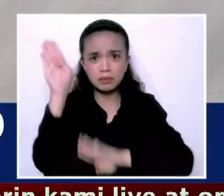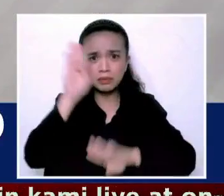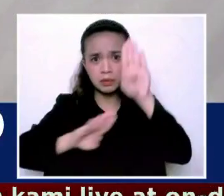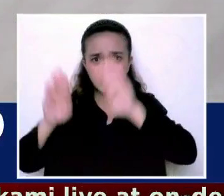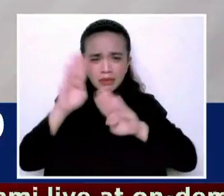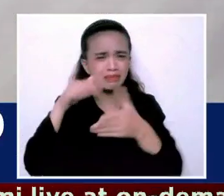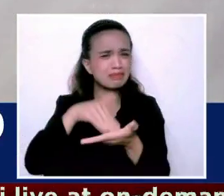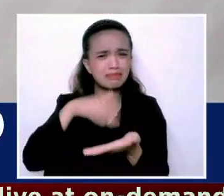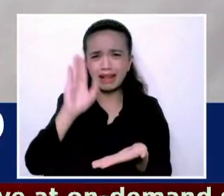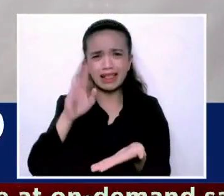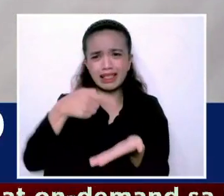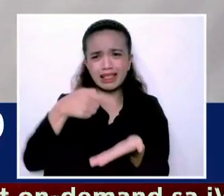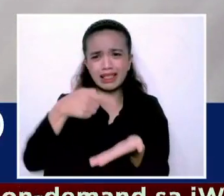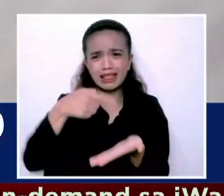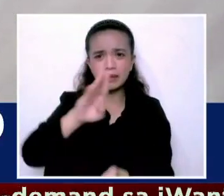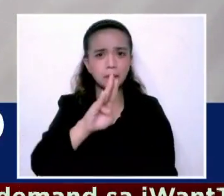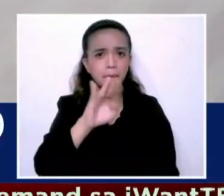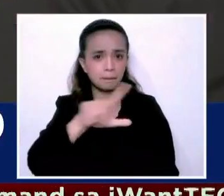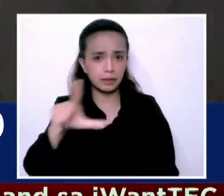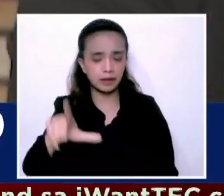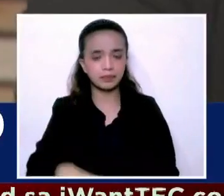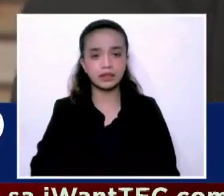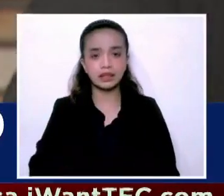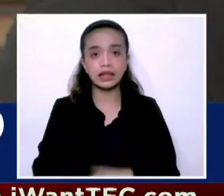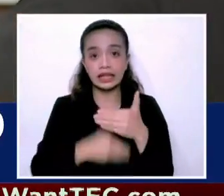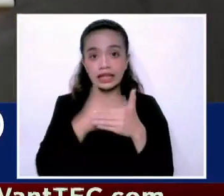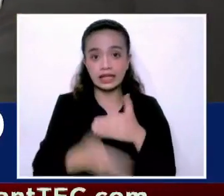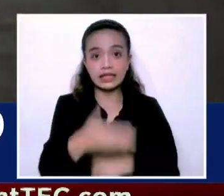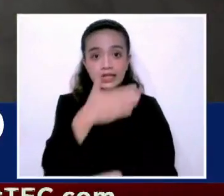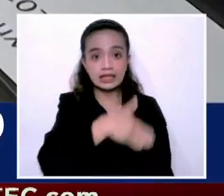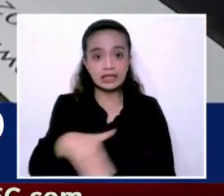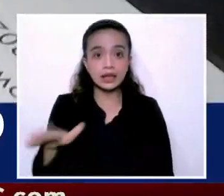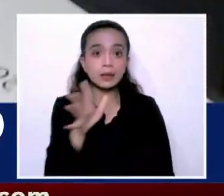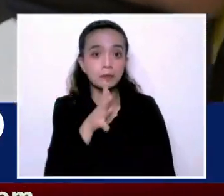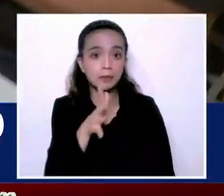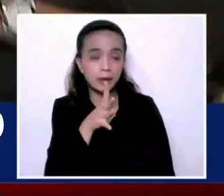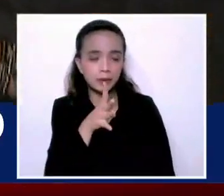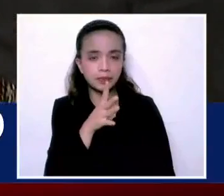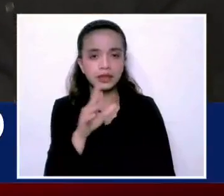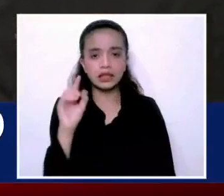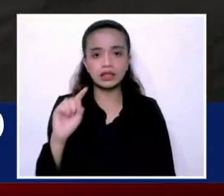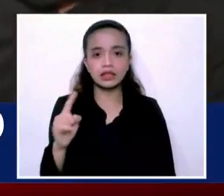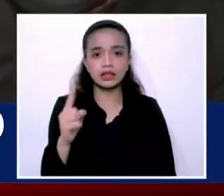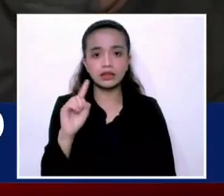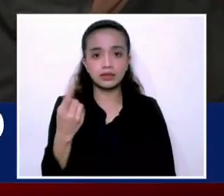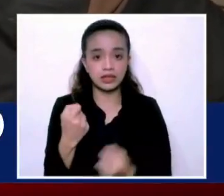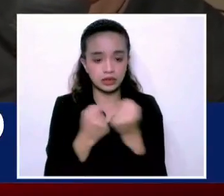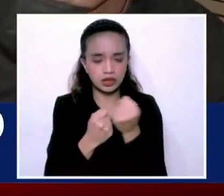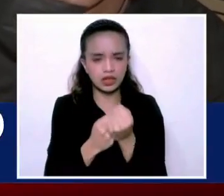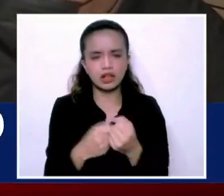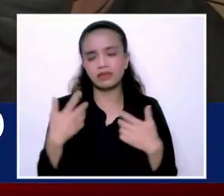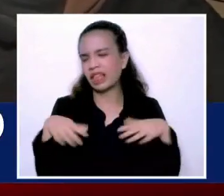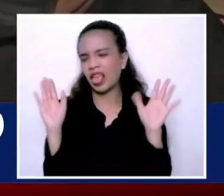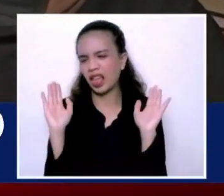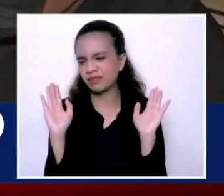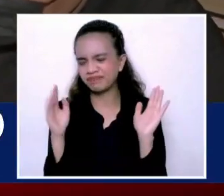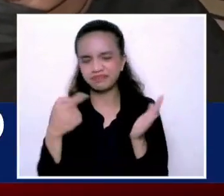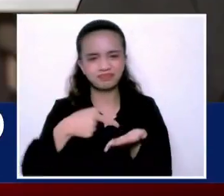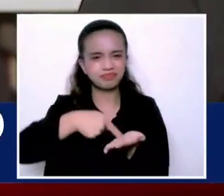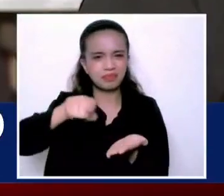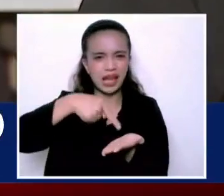natin. Ang single mom na si Lucy at breadwinner na si Nika, suko na rin sa pagsipa ng bayarin sa